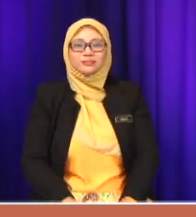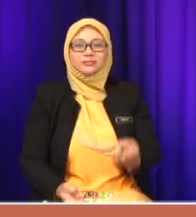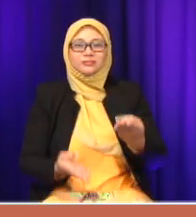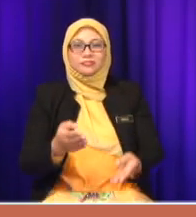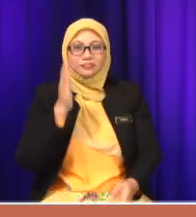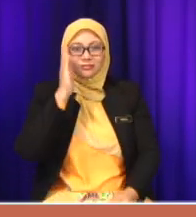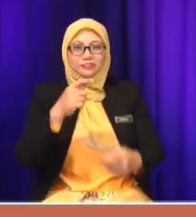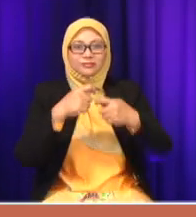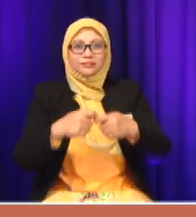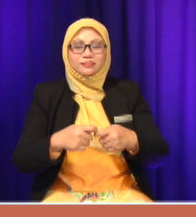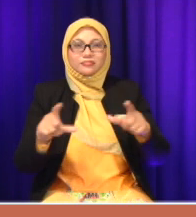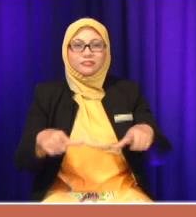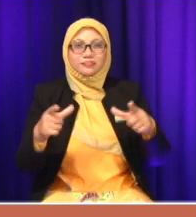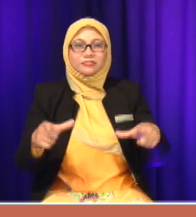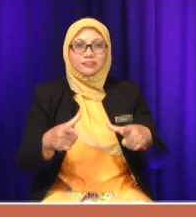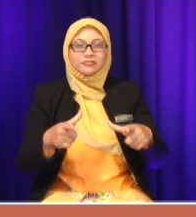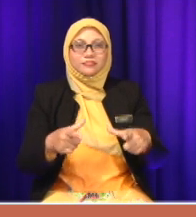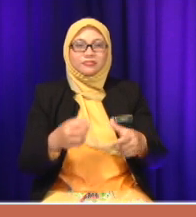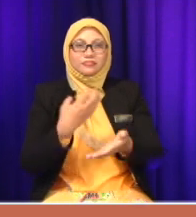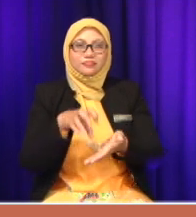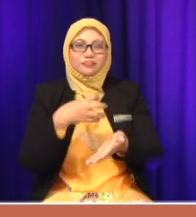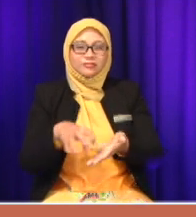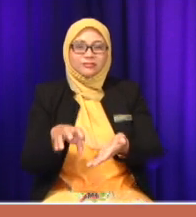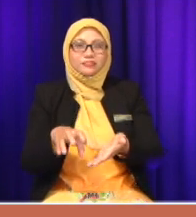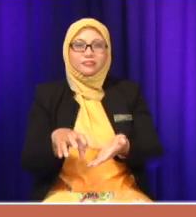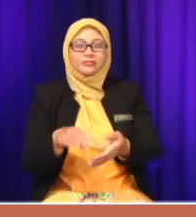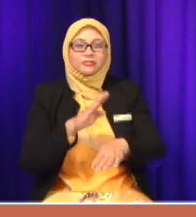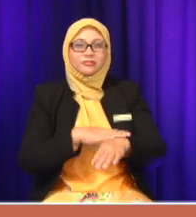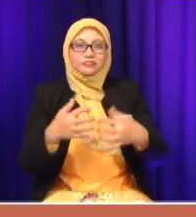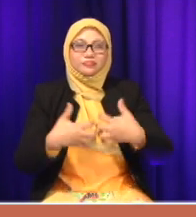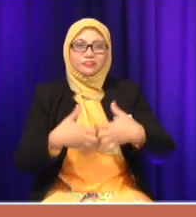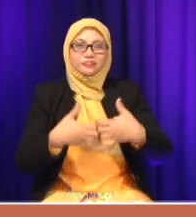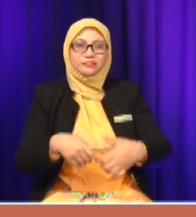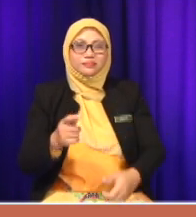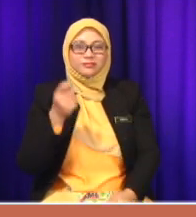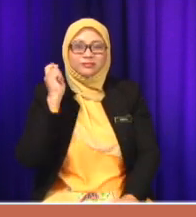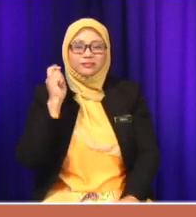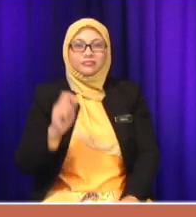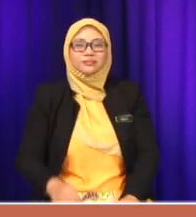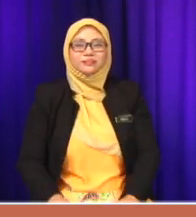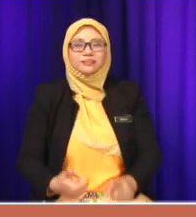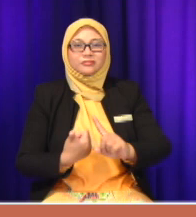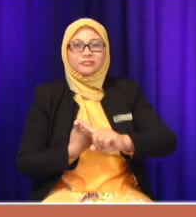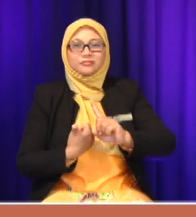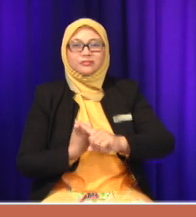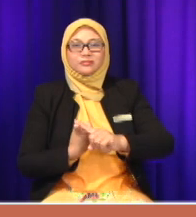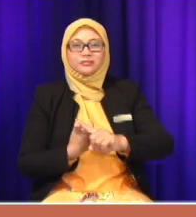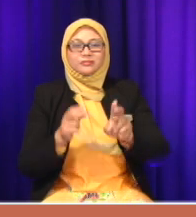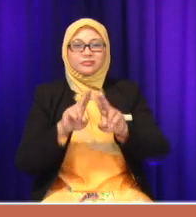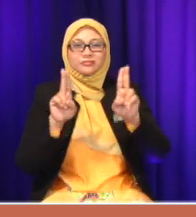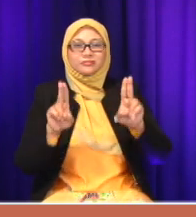kerosakan atau kebocoran pada bahagian Enjin yang kita rombak yang pertama iaitu menguji